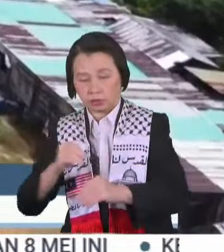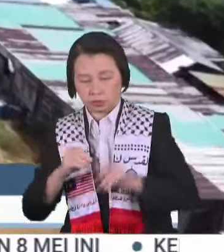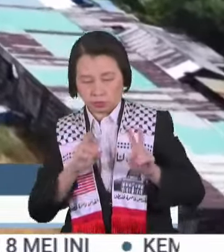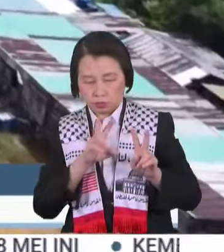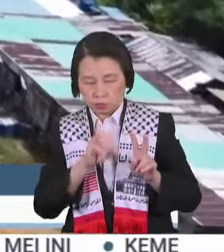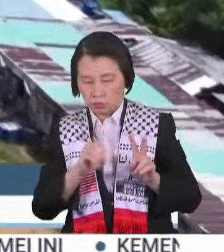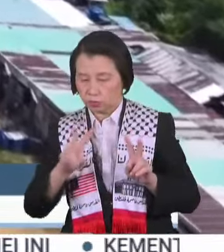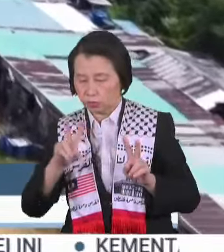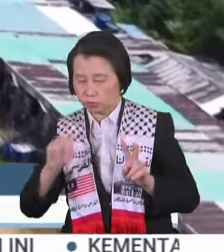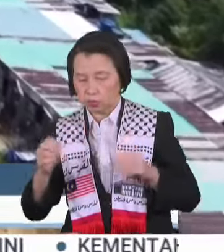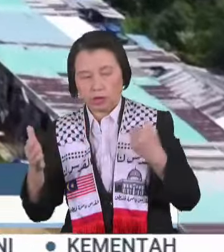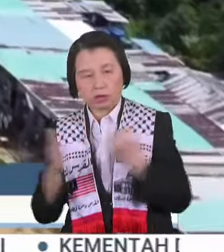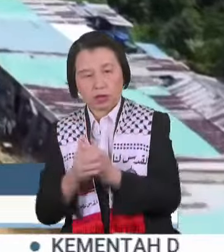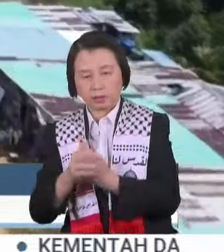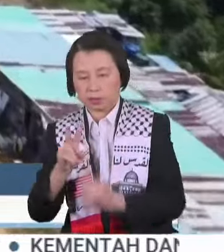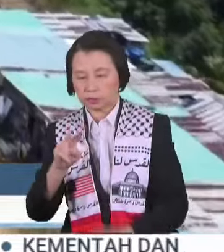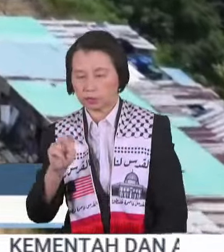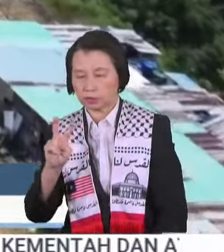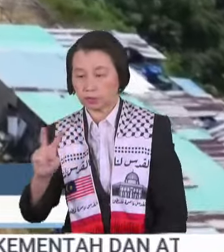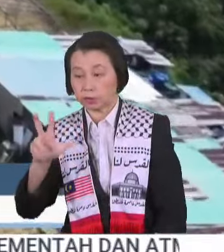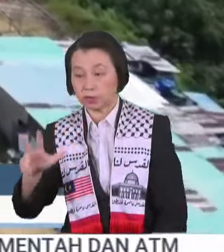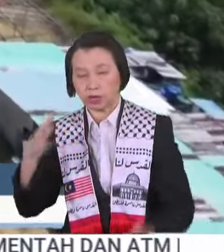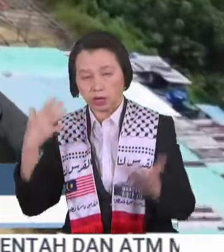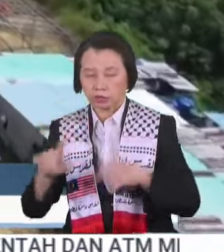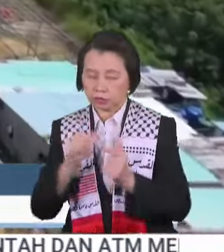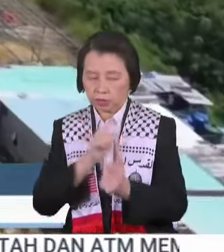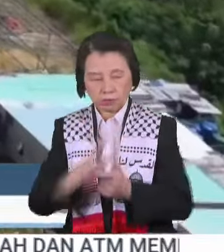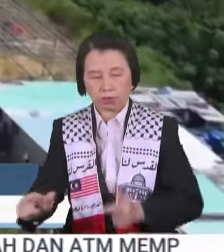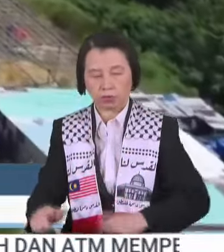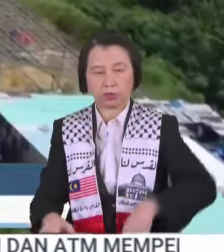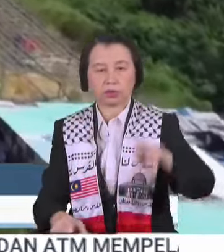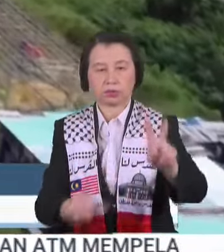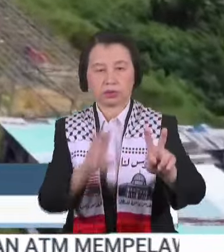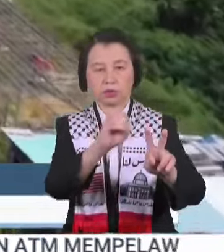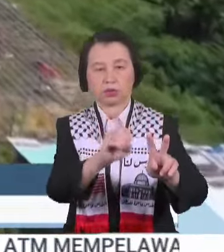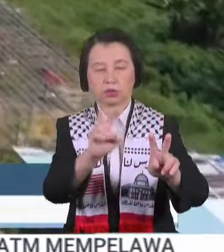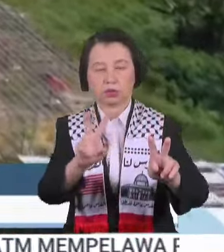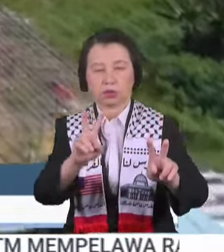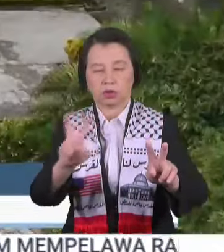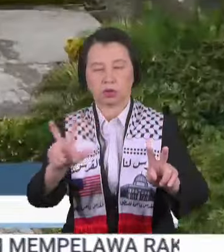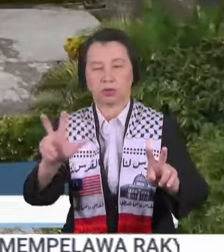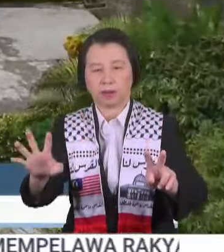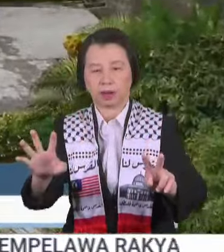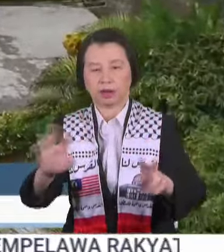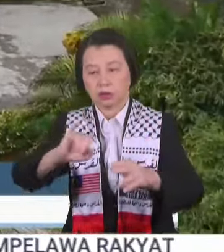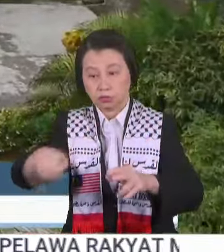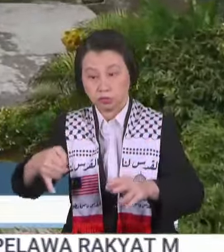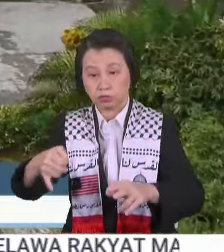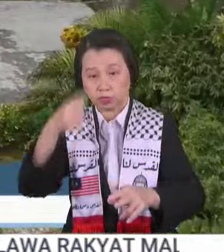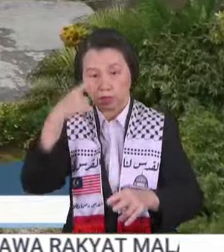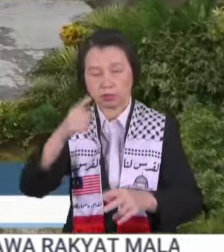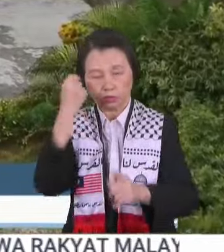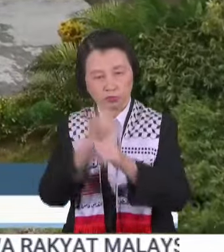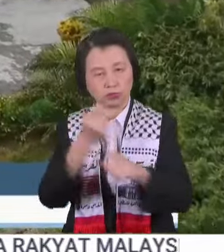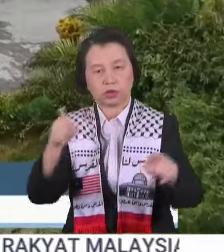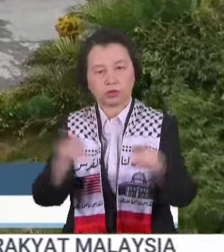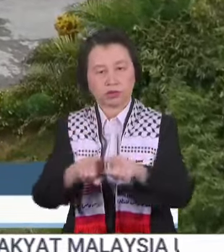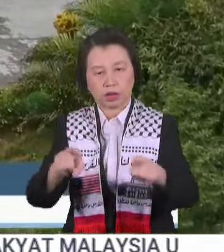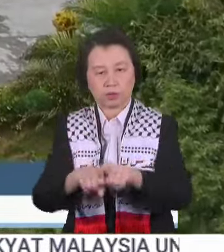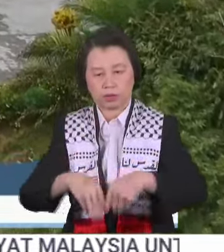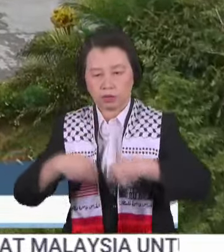2020 sehingga 2023 telah meluluskan 202.34 juta ringgit bagi tujuan sama dan